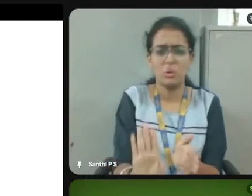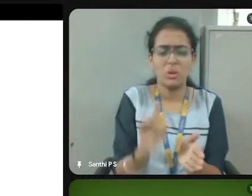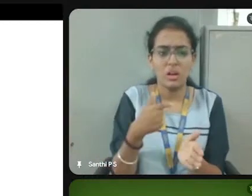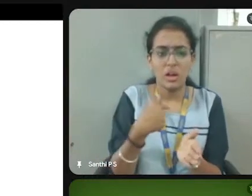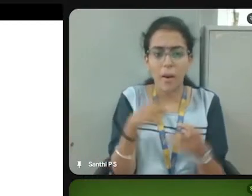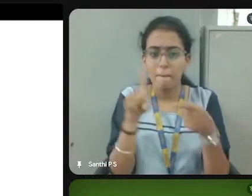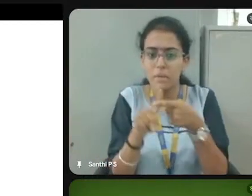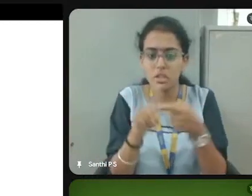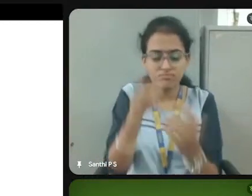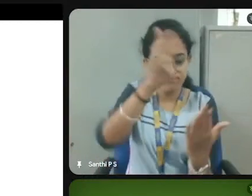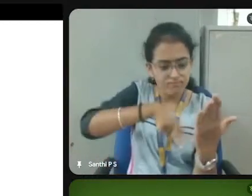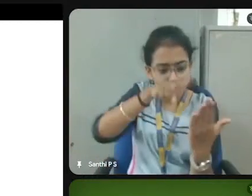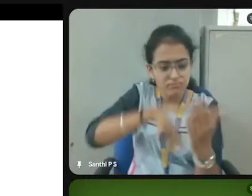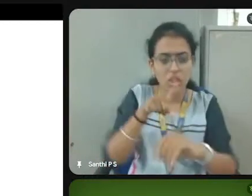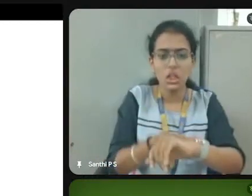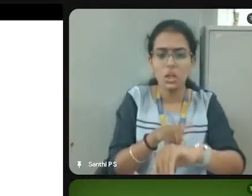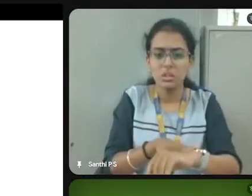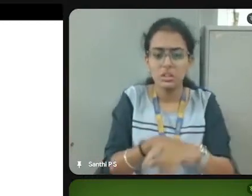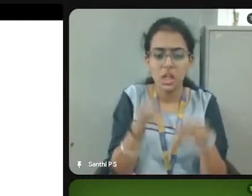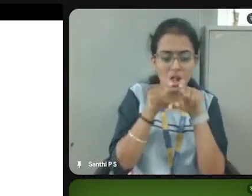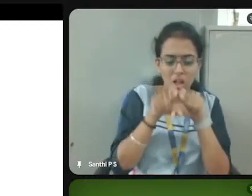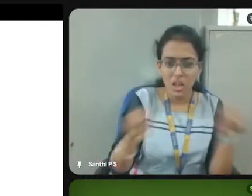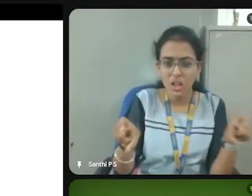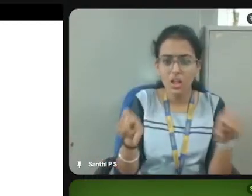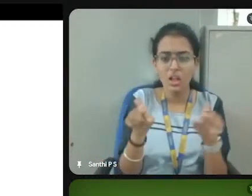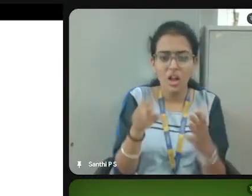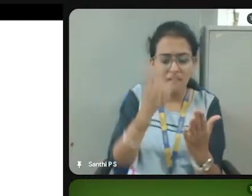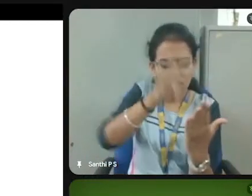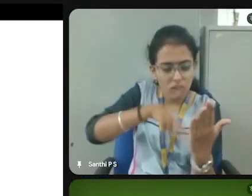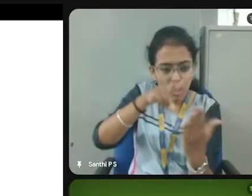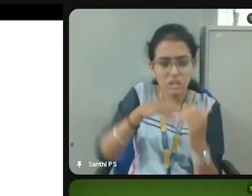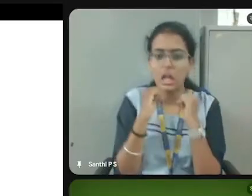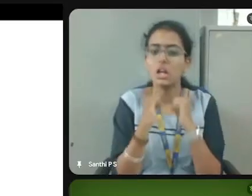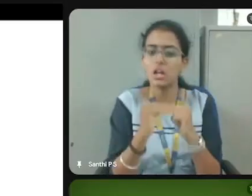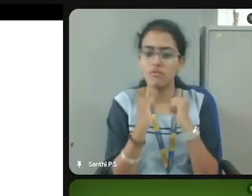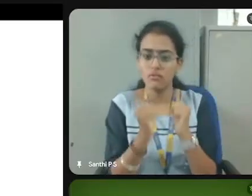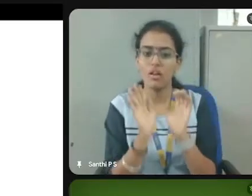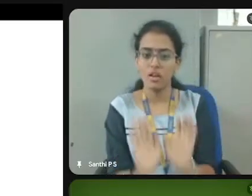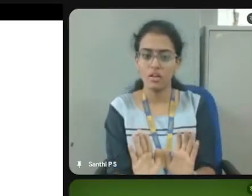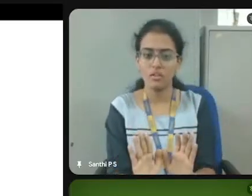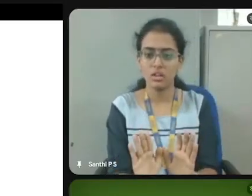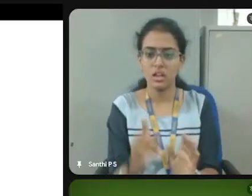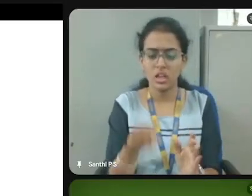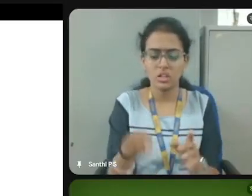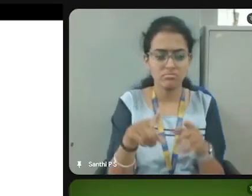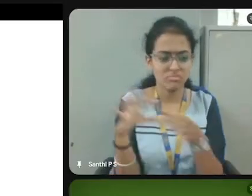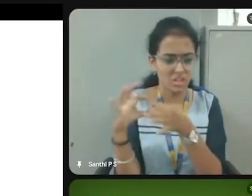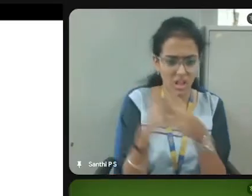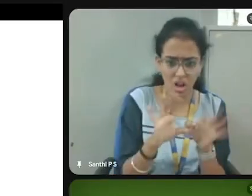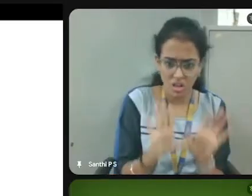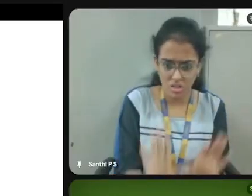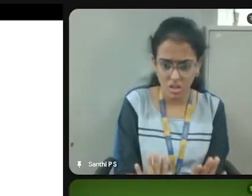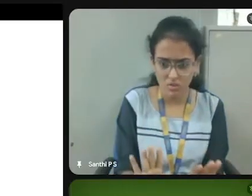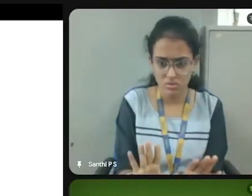നമ്മളിപ്പോ വായിപ്പിക്കുമ്പോഴാണെങ്കിലും ക്ലിയർ വായിക്കാനൊരു ബുദ്ധിമുട്ട് പോലെയൊക്കെ ഉണ്ട്. അപ്പൊ അത് ഇതുമായിട്ട് ഇത് എന്തെങ്കിലും